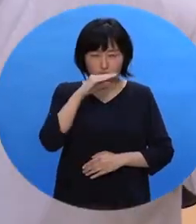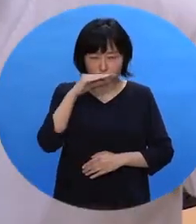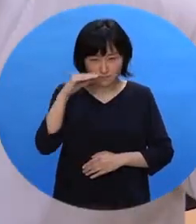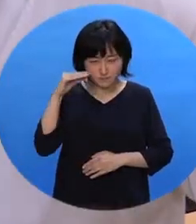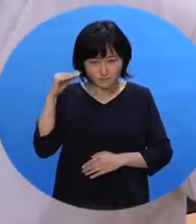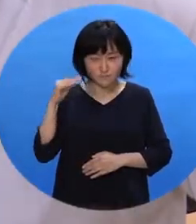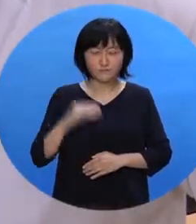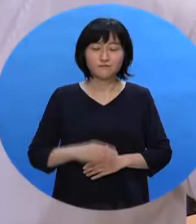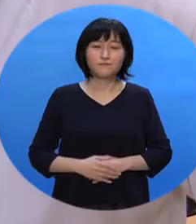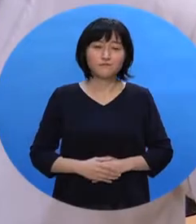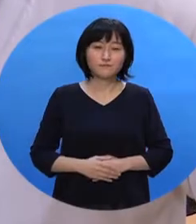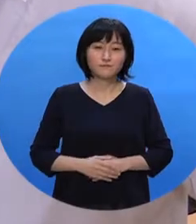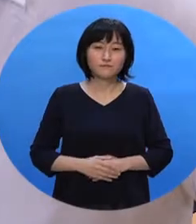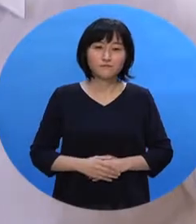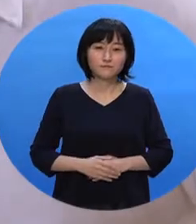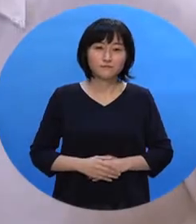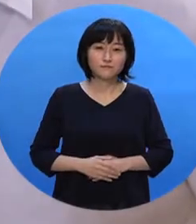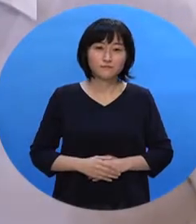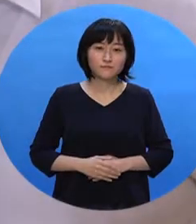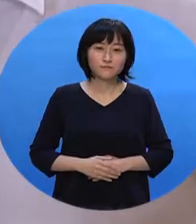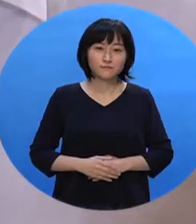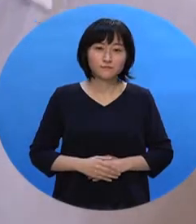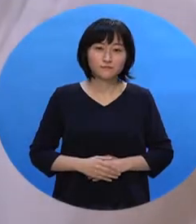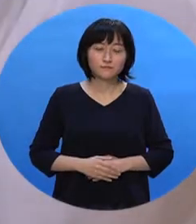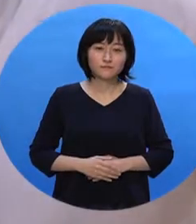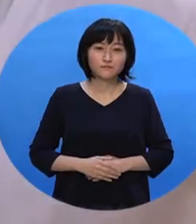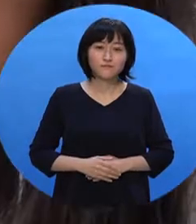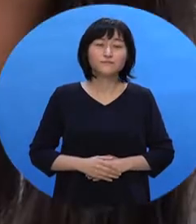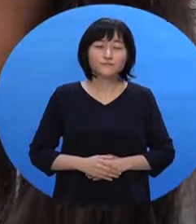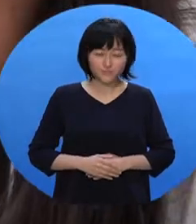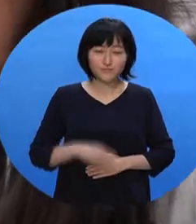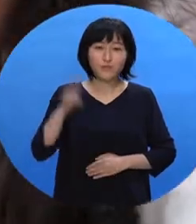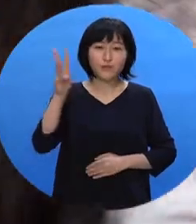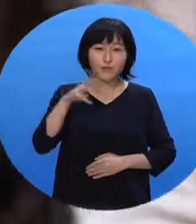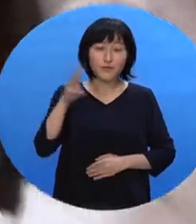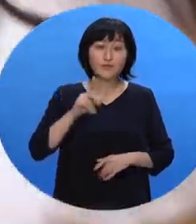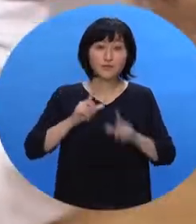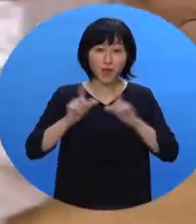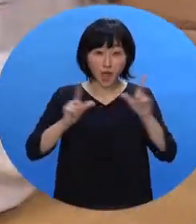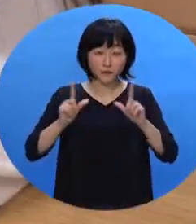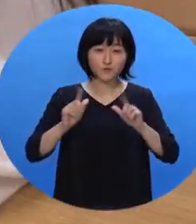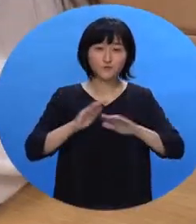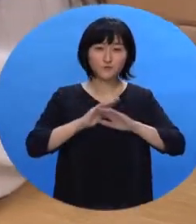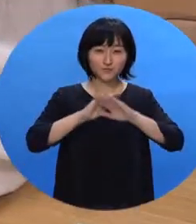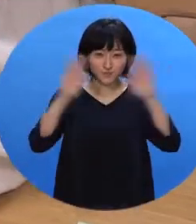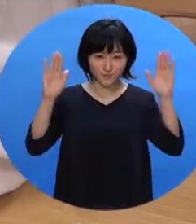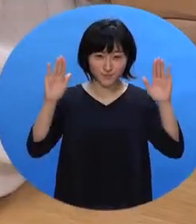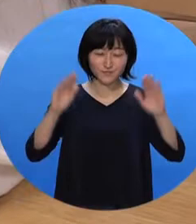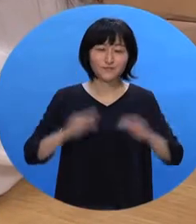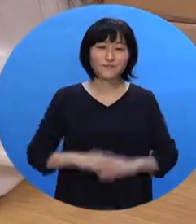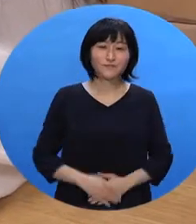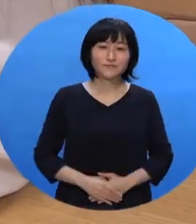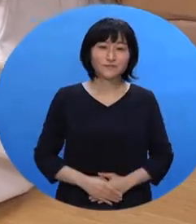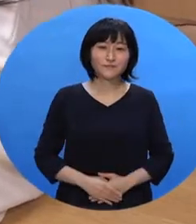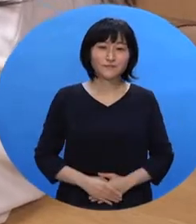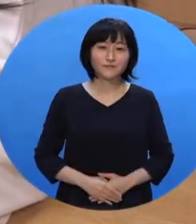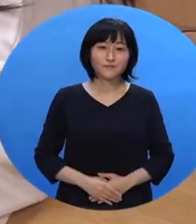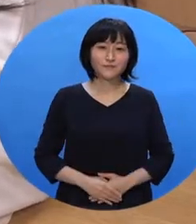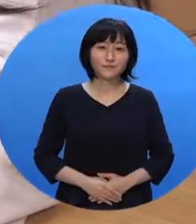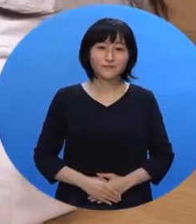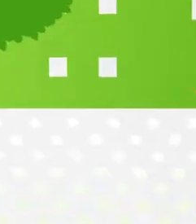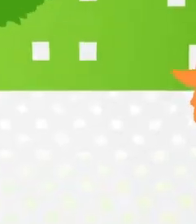素晴らしいですよ、この公開授業ね。 いやもう素晴らしい。 それでは杉並スタイルスタートです